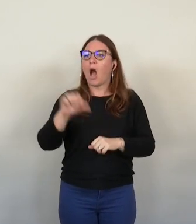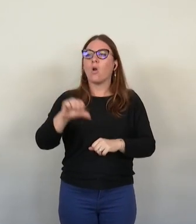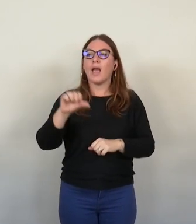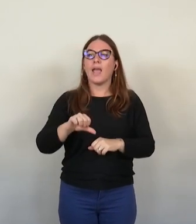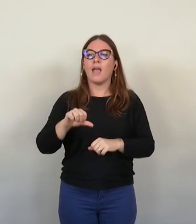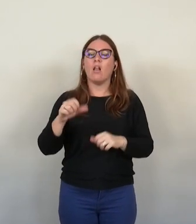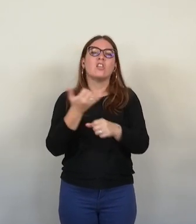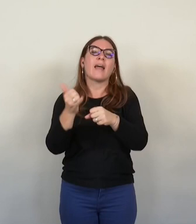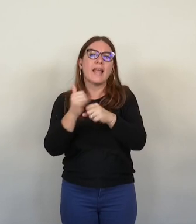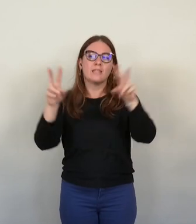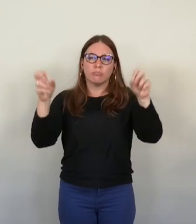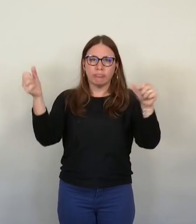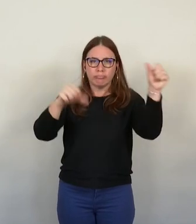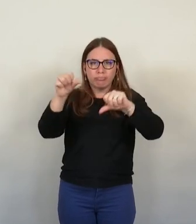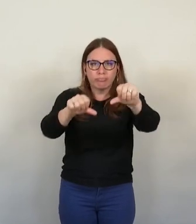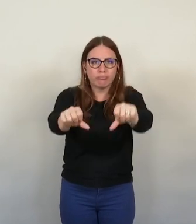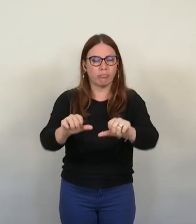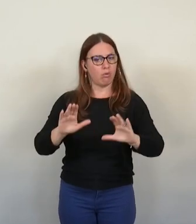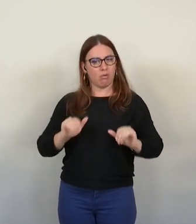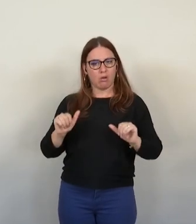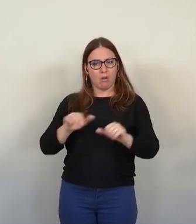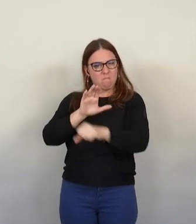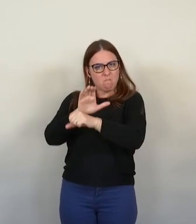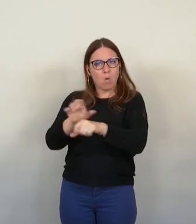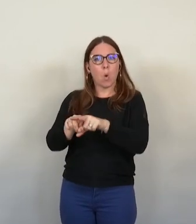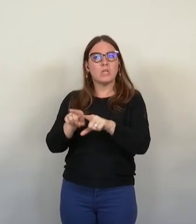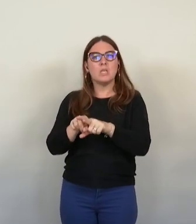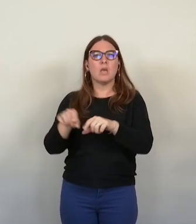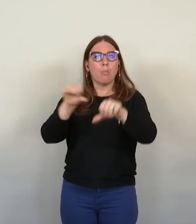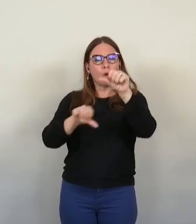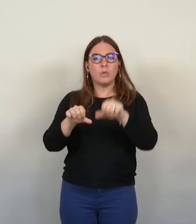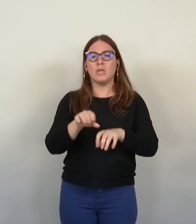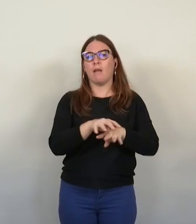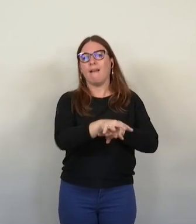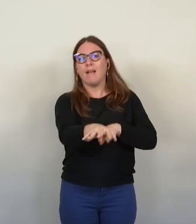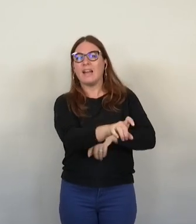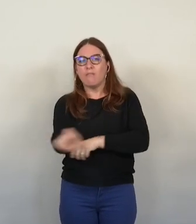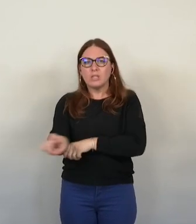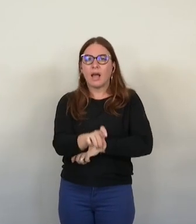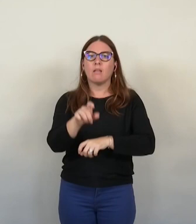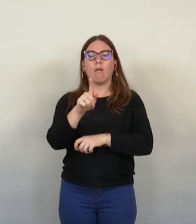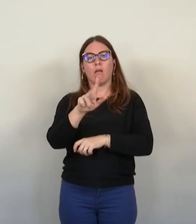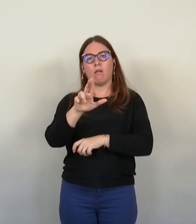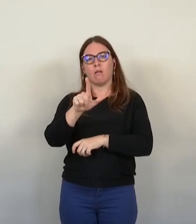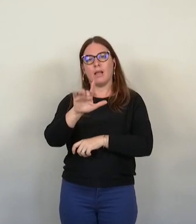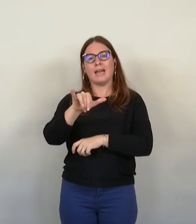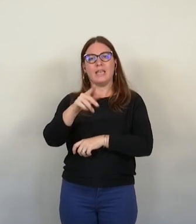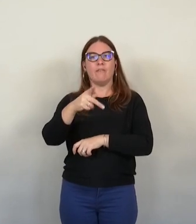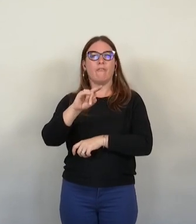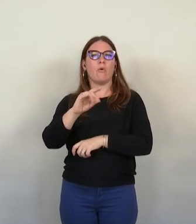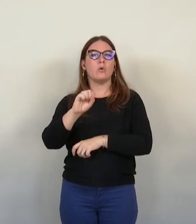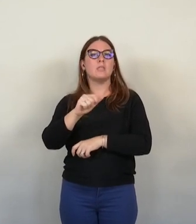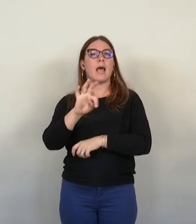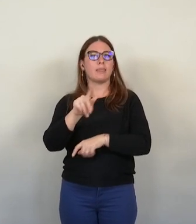la majorité au mandat précédent qui avaient voté contre les néonicotinoïdes et contre le glyphosate donc c'est un sujet qui sur lequel je je suis